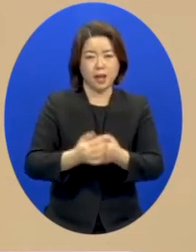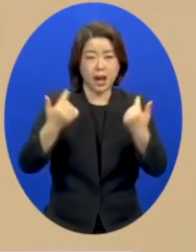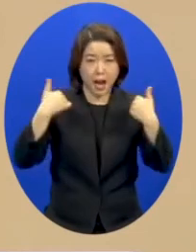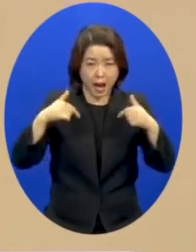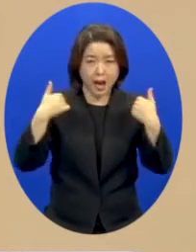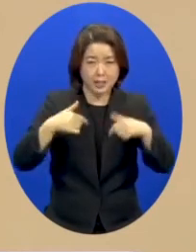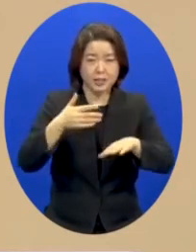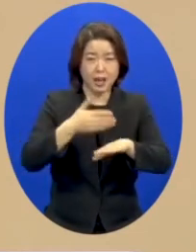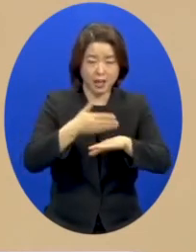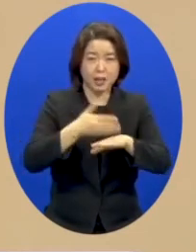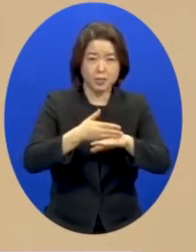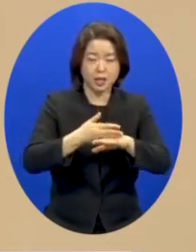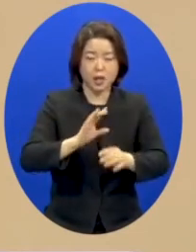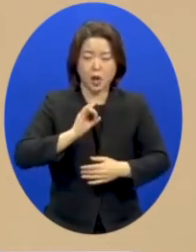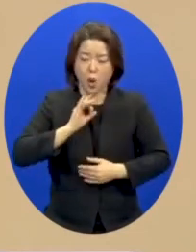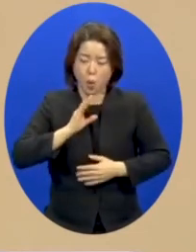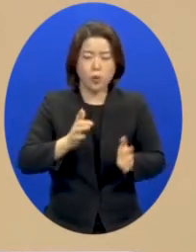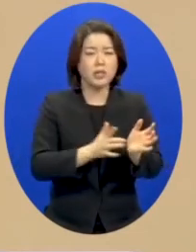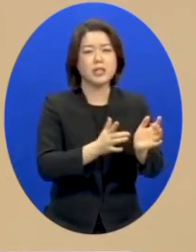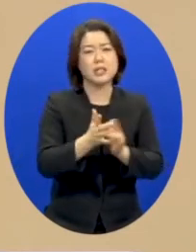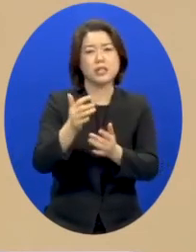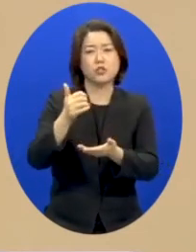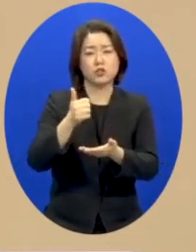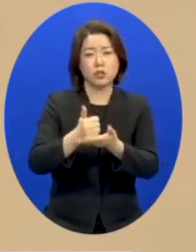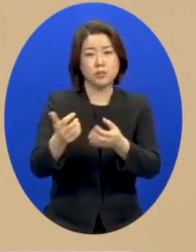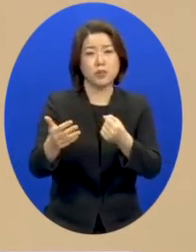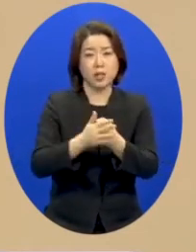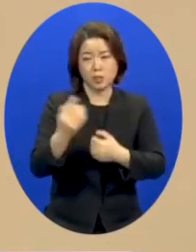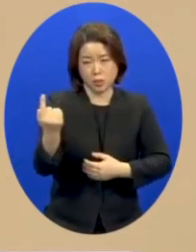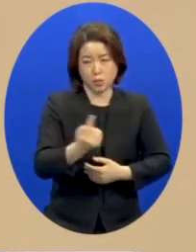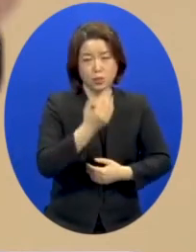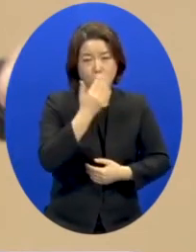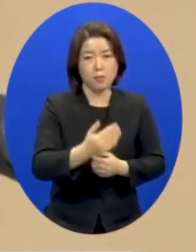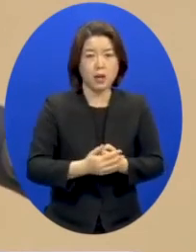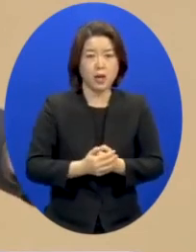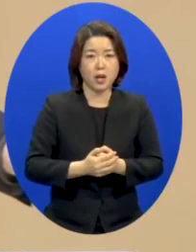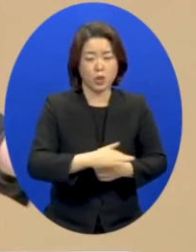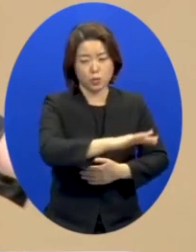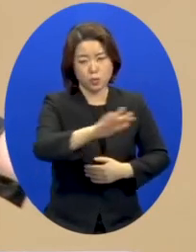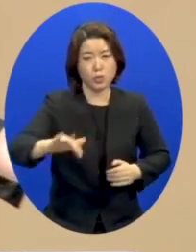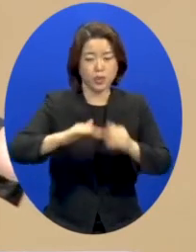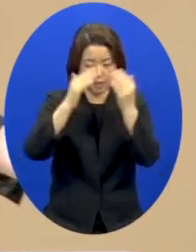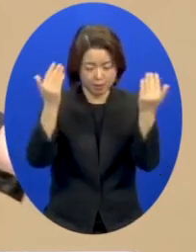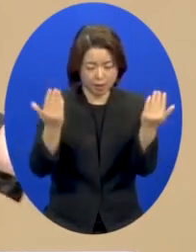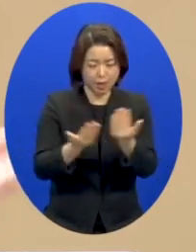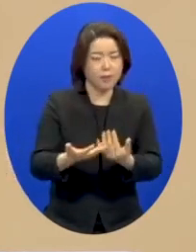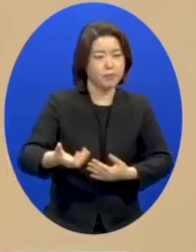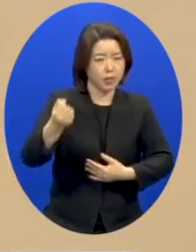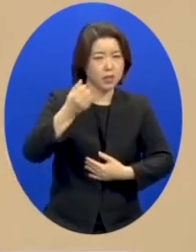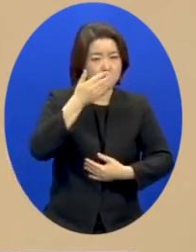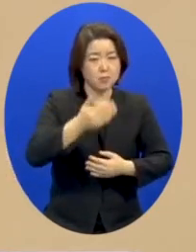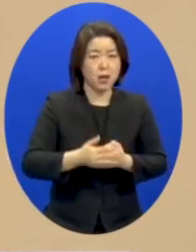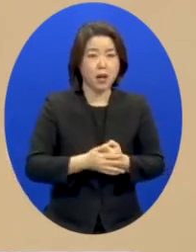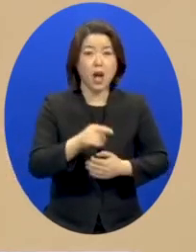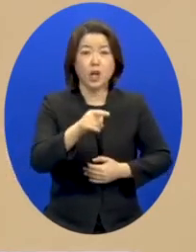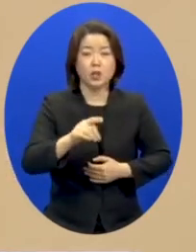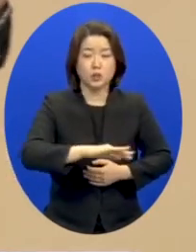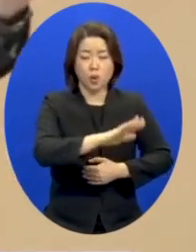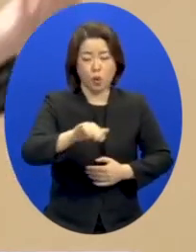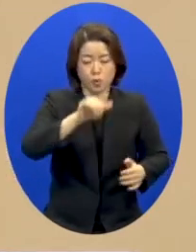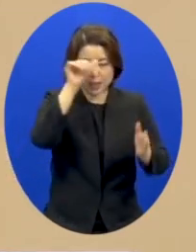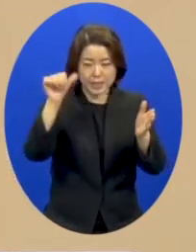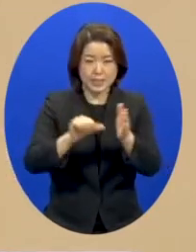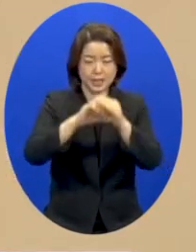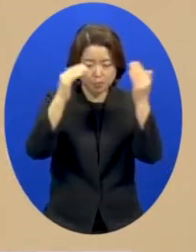항상 감사는 오직 예수님 때문에 오는 것입니다. 이것은 우리 모두가 다 누리는 것입니다. 거기서 우리 인생